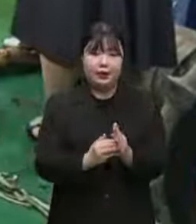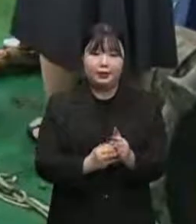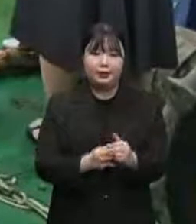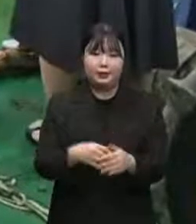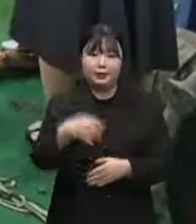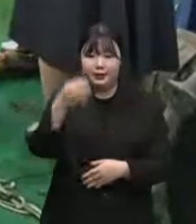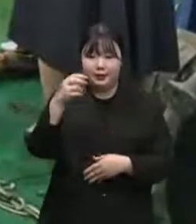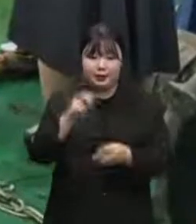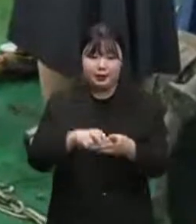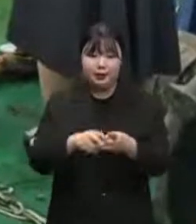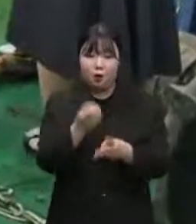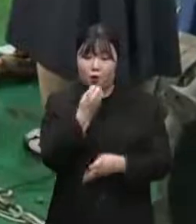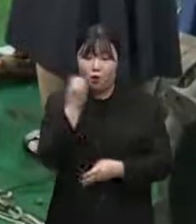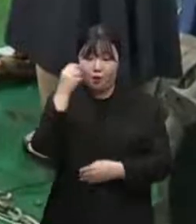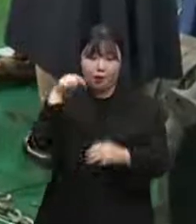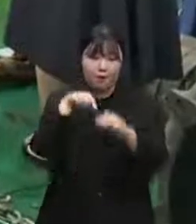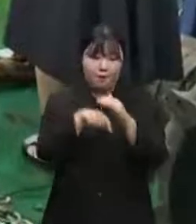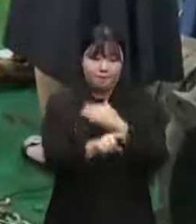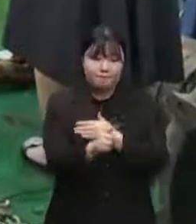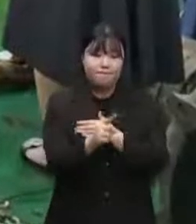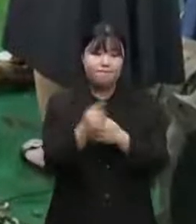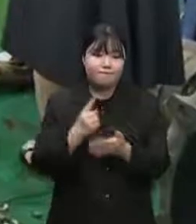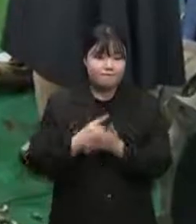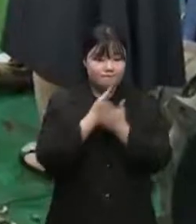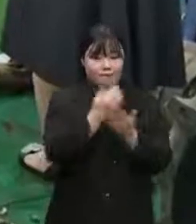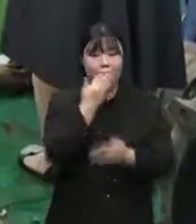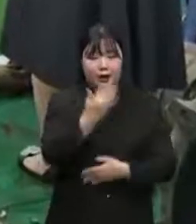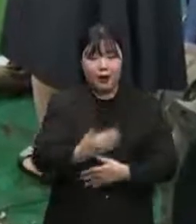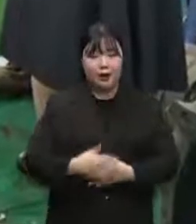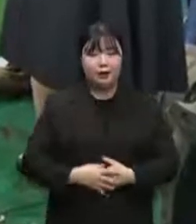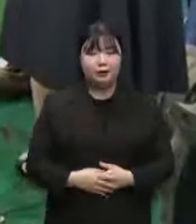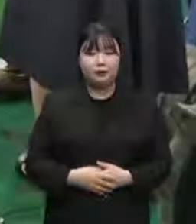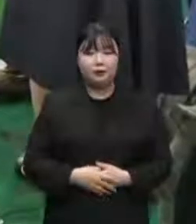홈페이지를 통해 마음 명을 선착순으로 접수합니다